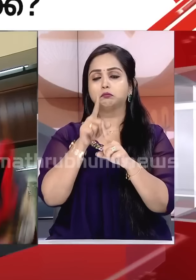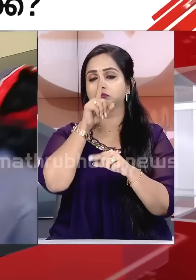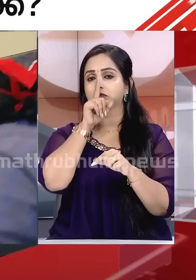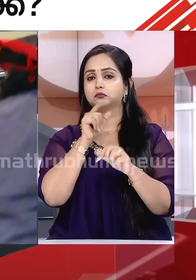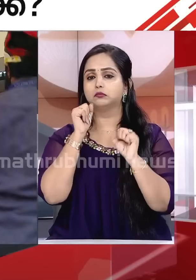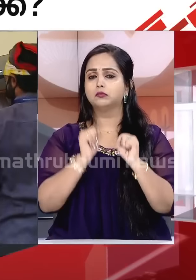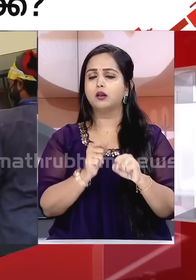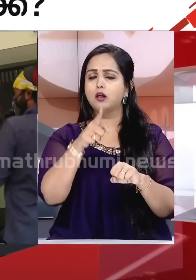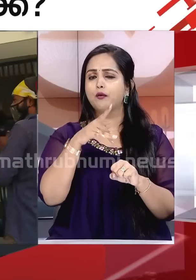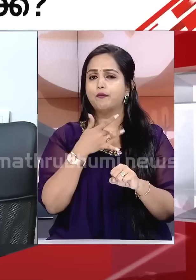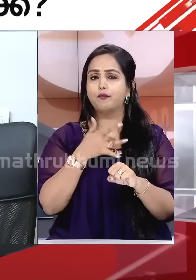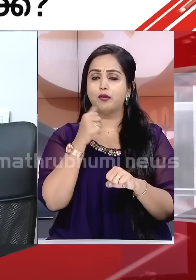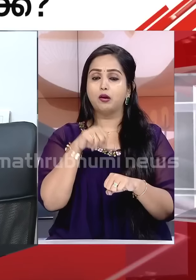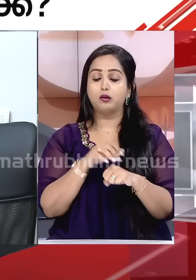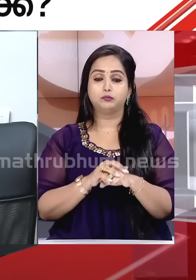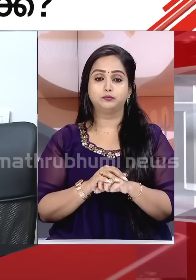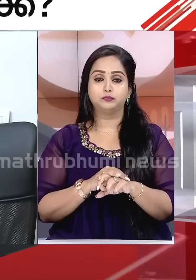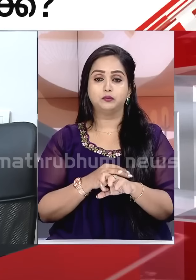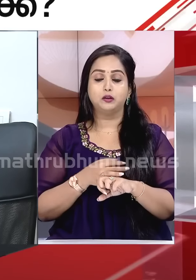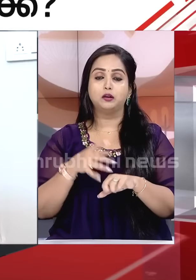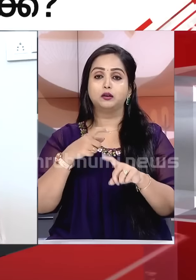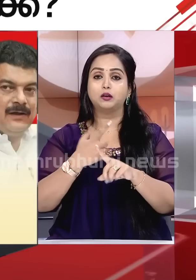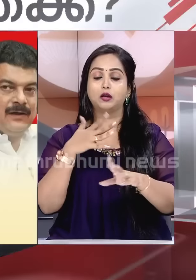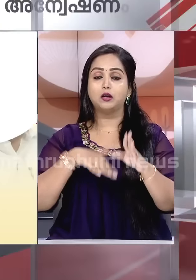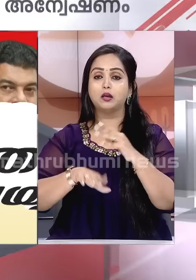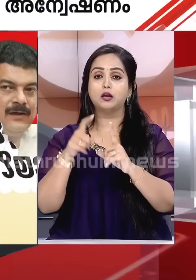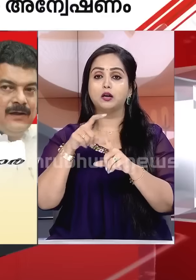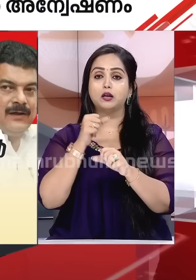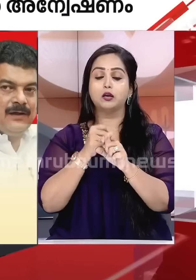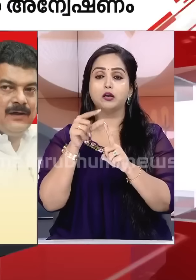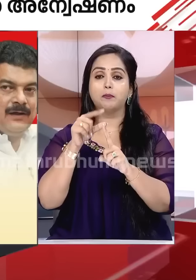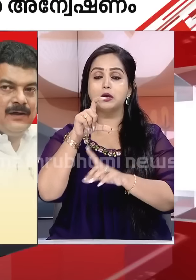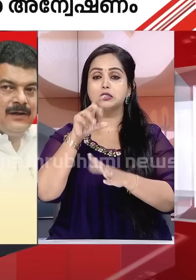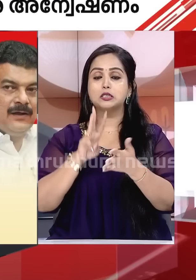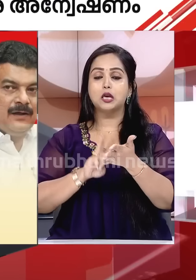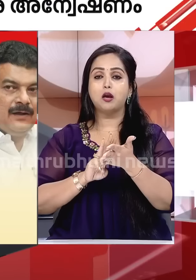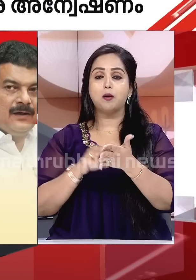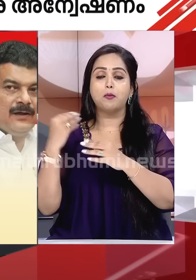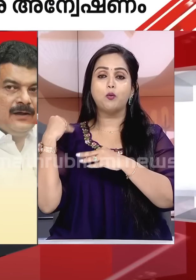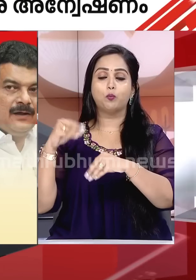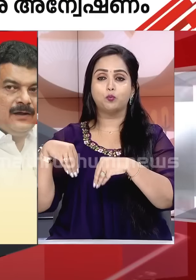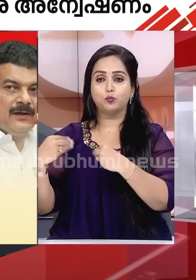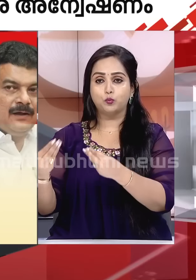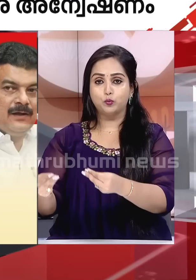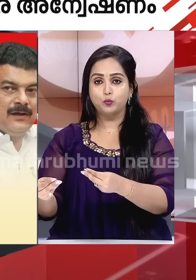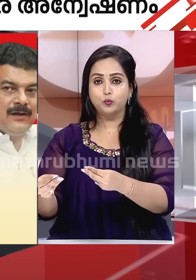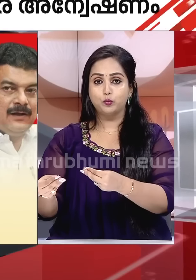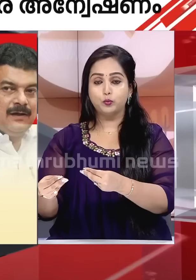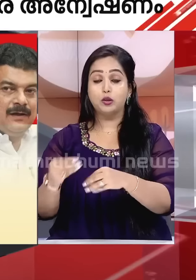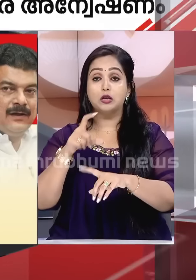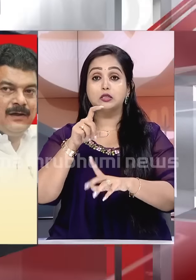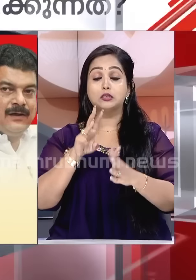ഇവർക്ക് തോന്നുന്നത്. സംസ്ഥാനത്തെ DGP മുഖ്യമന്ത്രി നിയമിച്ചതാണ്. ആ പോസ്റ്റിലിരിക്കുന്ന വ്യക്തി പറഞ്ഞാൽ